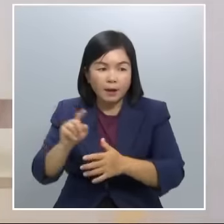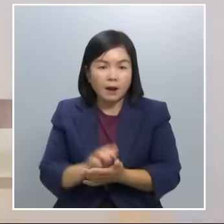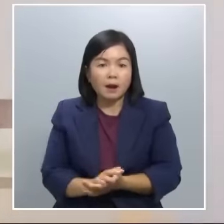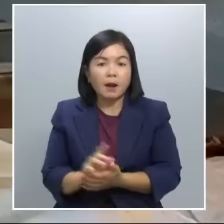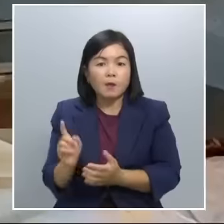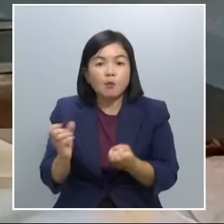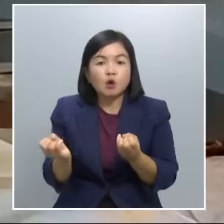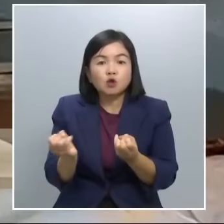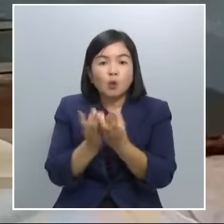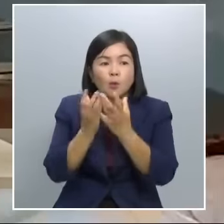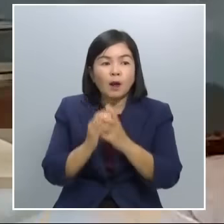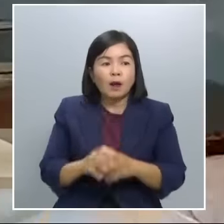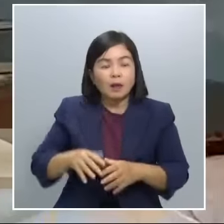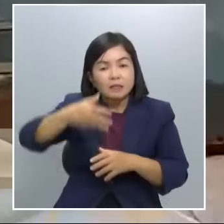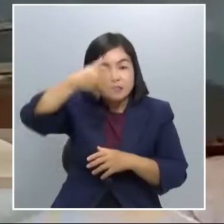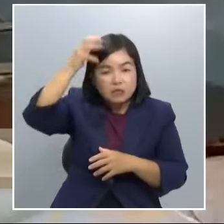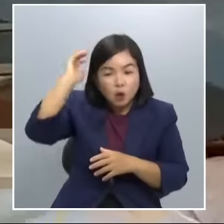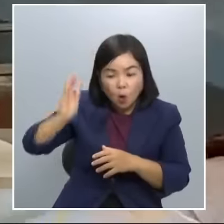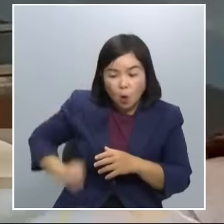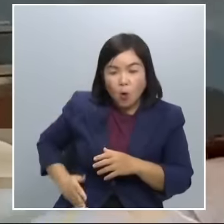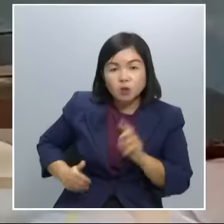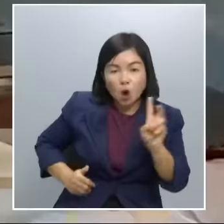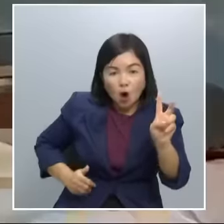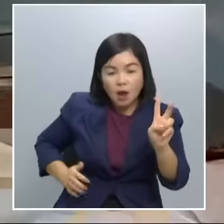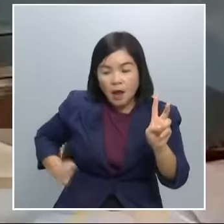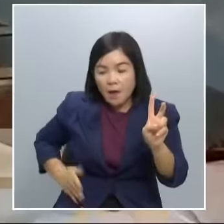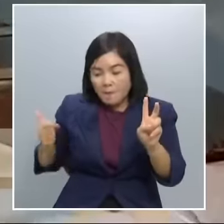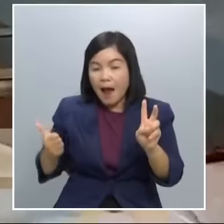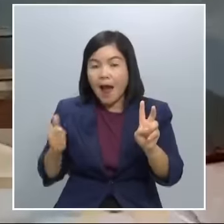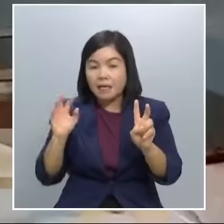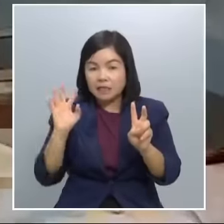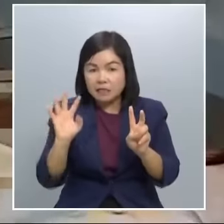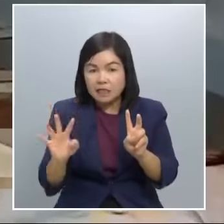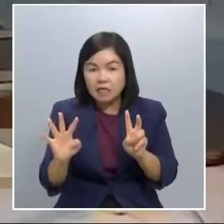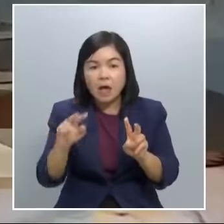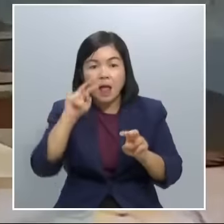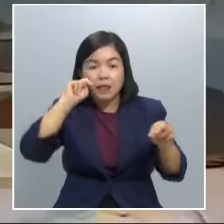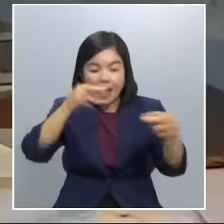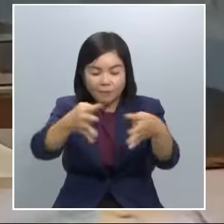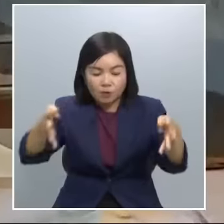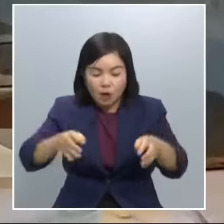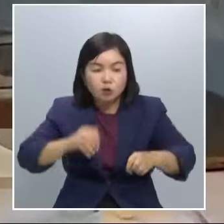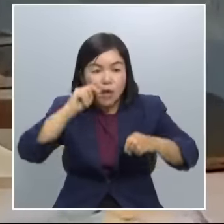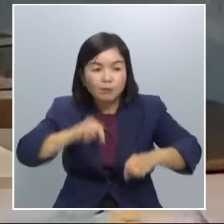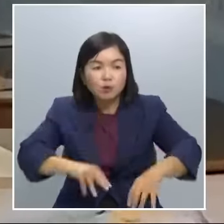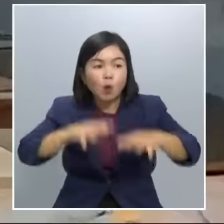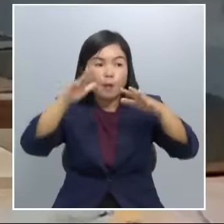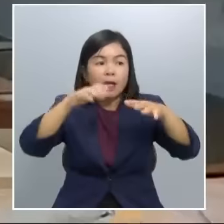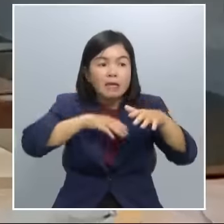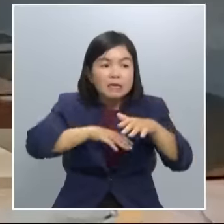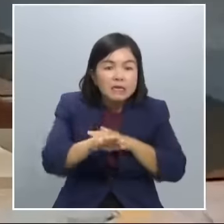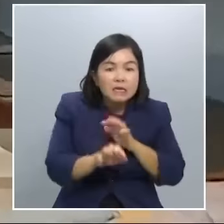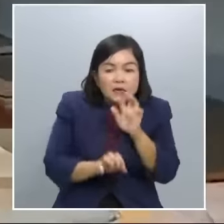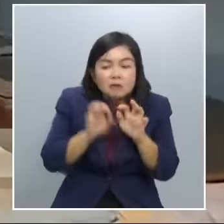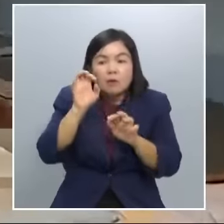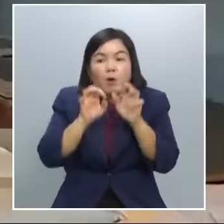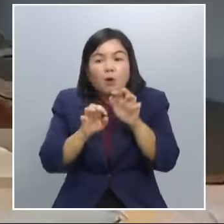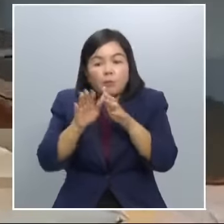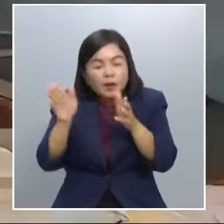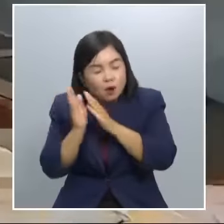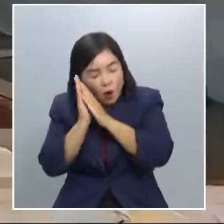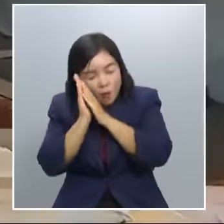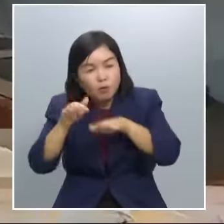ม 2ตัวแล้วก็พิทบูอีก4ตัวนะคะน้ำท่วมกรงสูงค่ะสิงโต2ตัวเนี่ยต้องหนีขึ้นไปนอนบนโต๊ะ